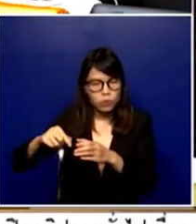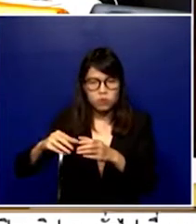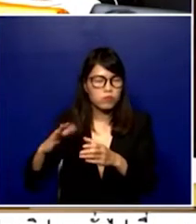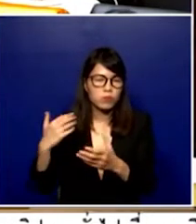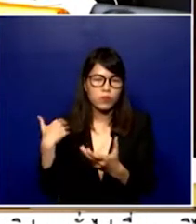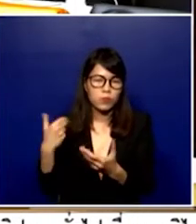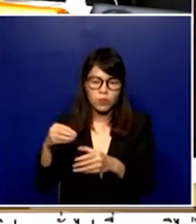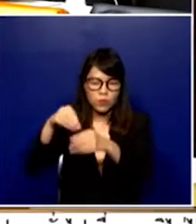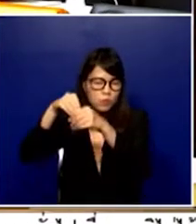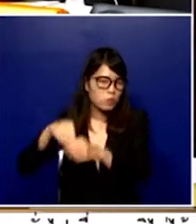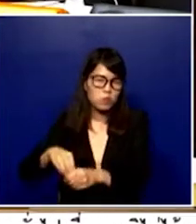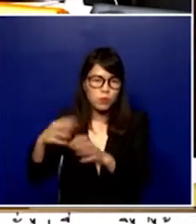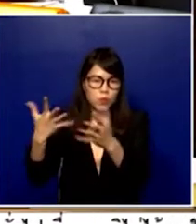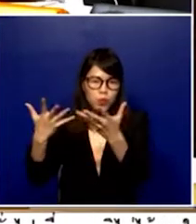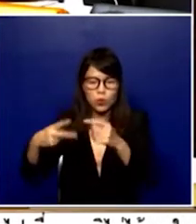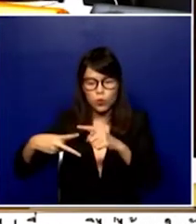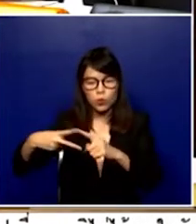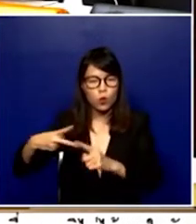ียใจด้วยนะคะ